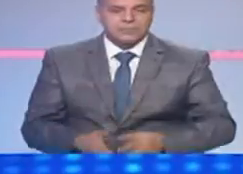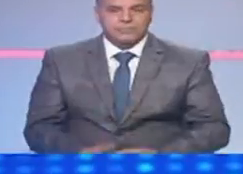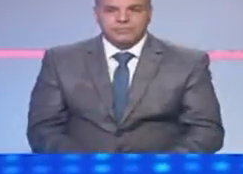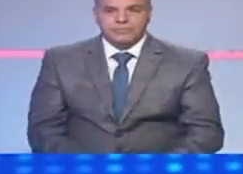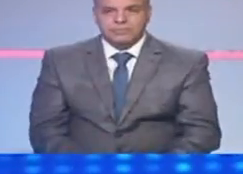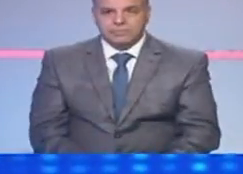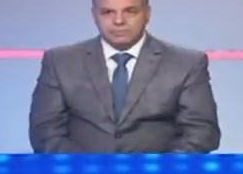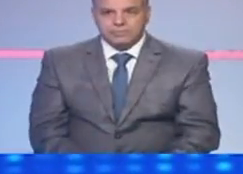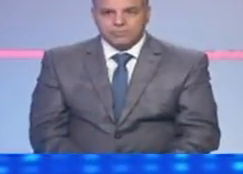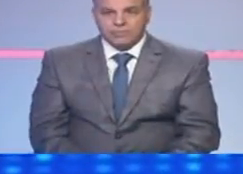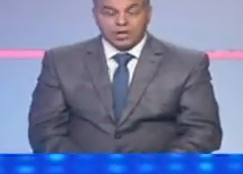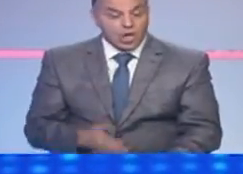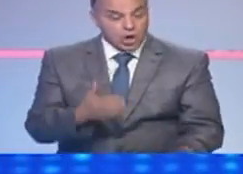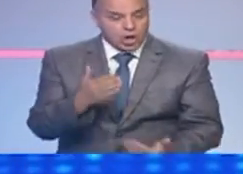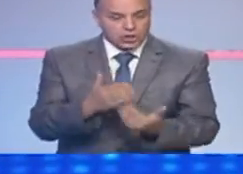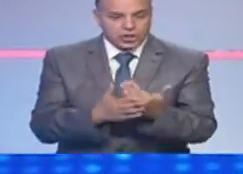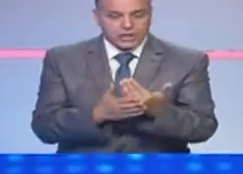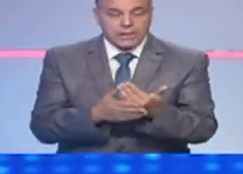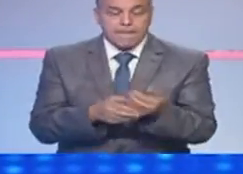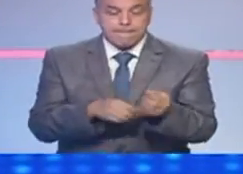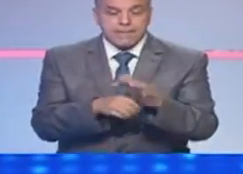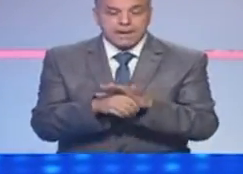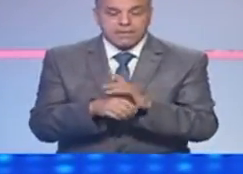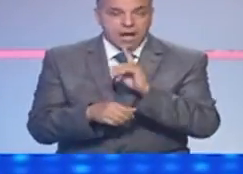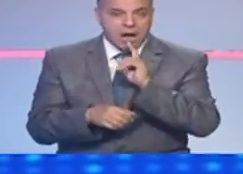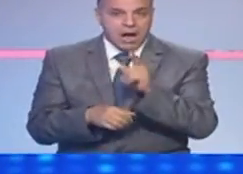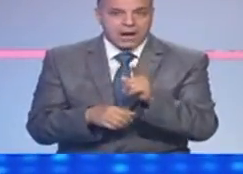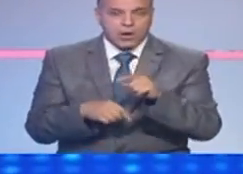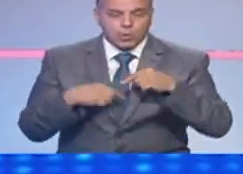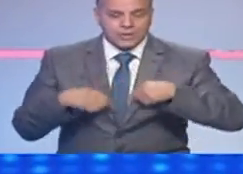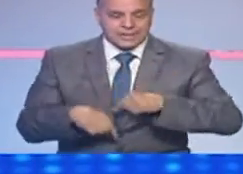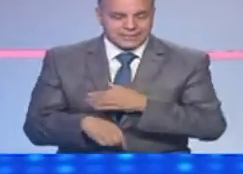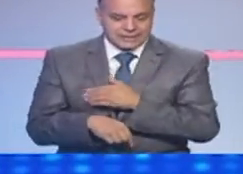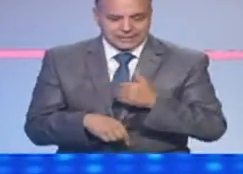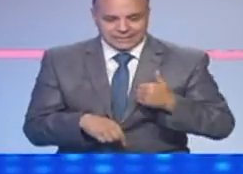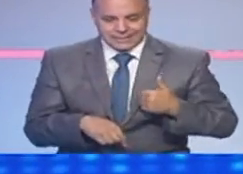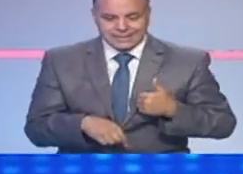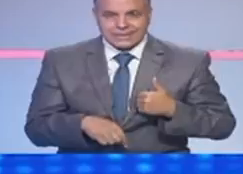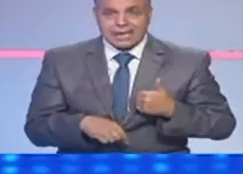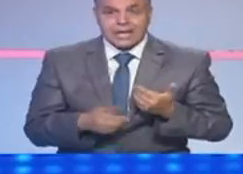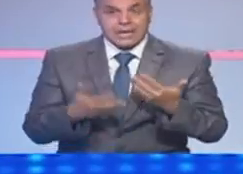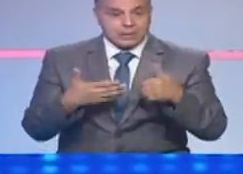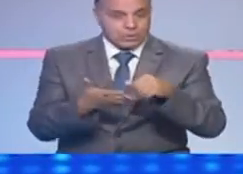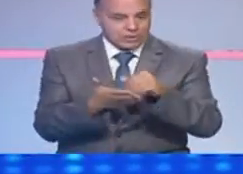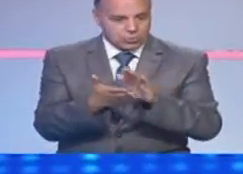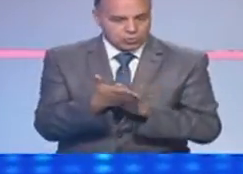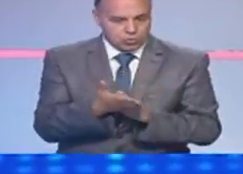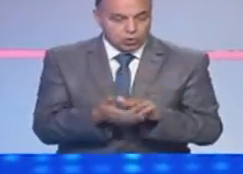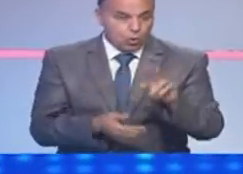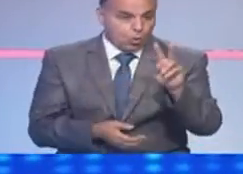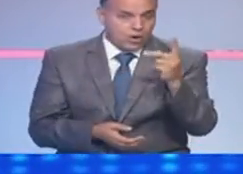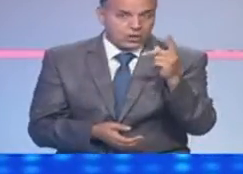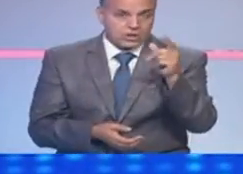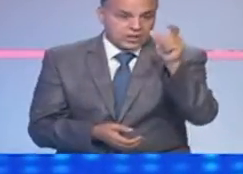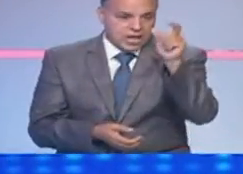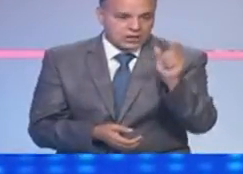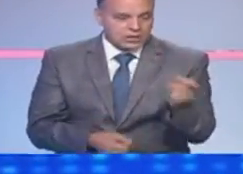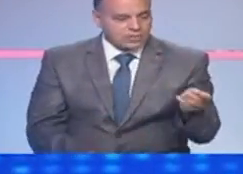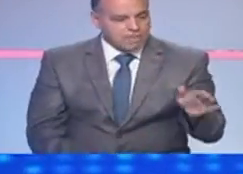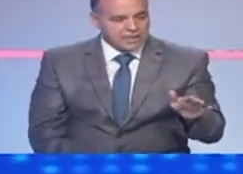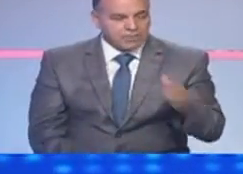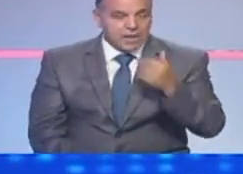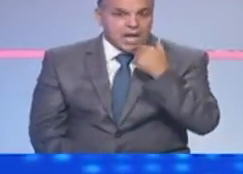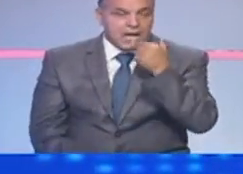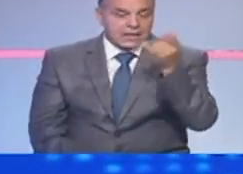وفي تطورات الوضع الوبائي اعلنت وزاره الصحه ان هو تم تسجيل احدى وعشرين حاله وفاه